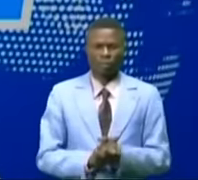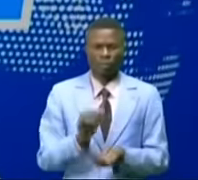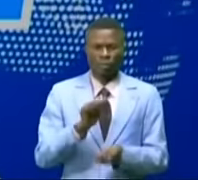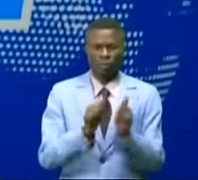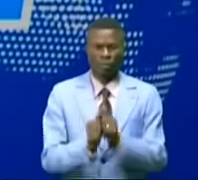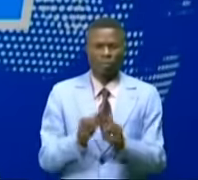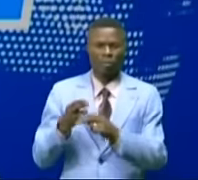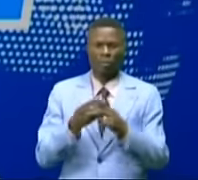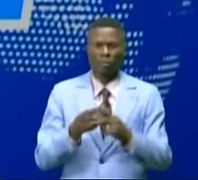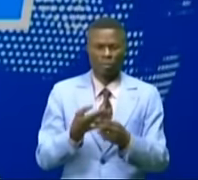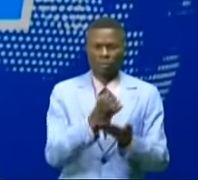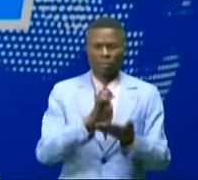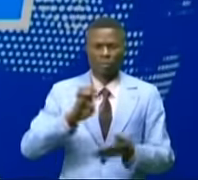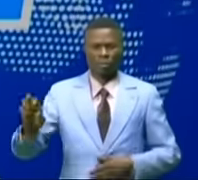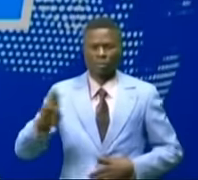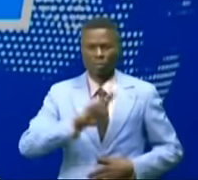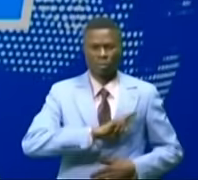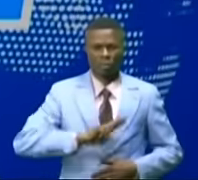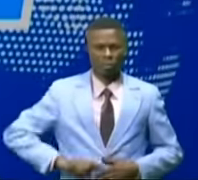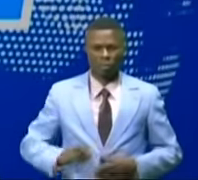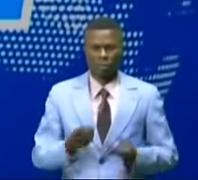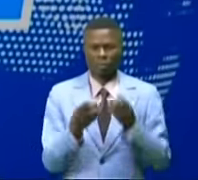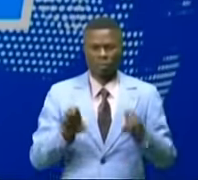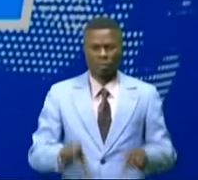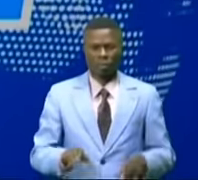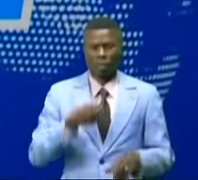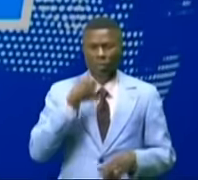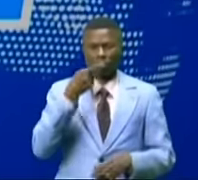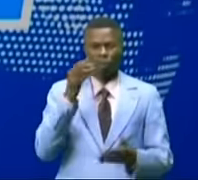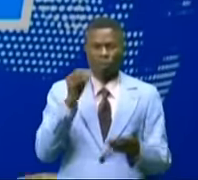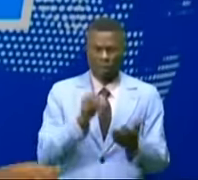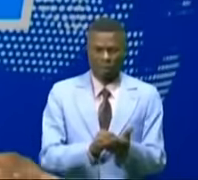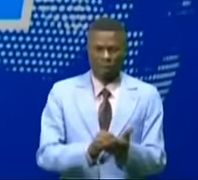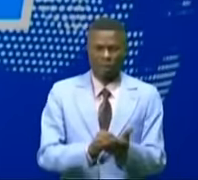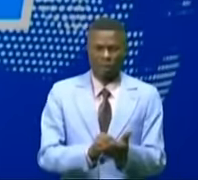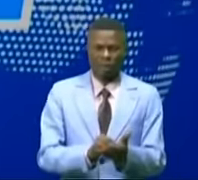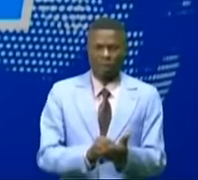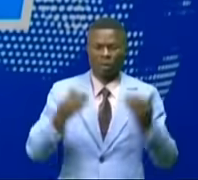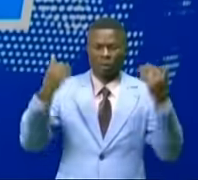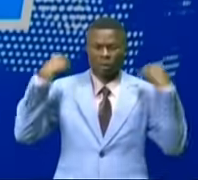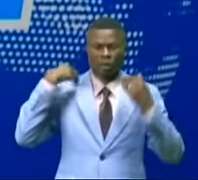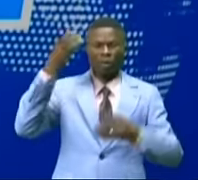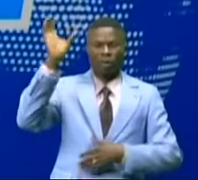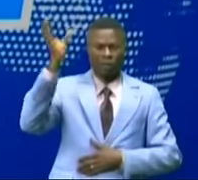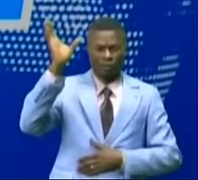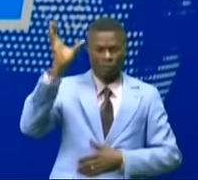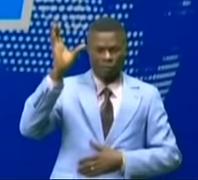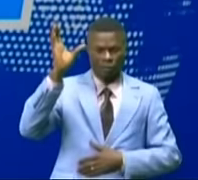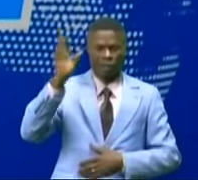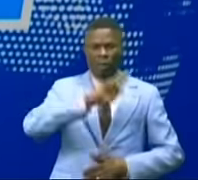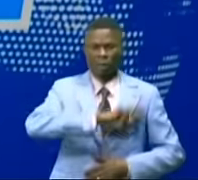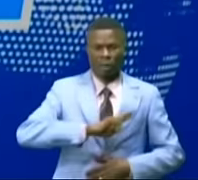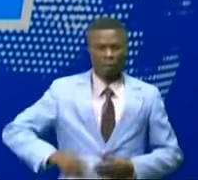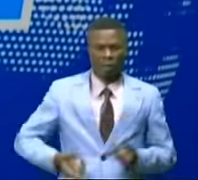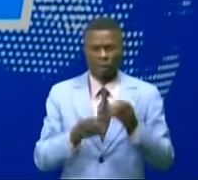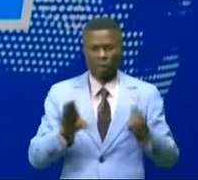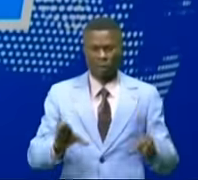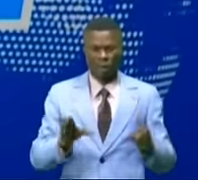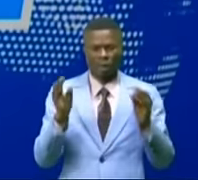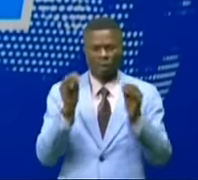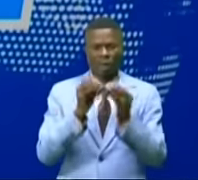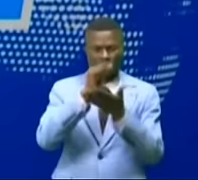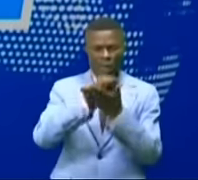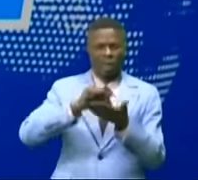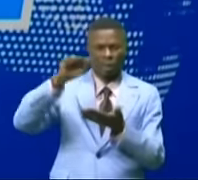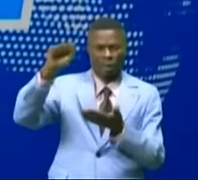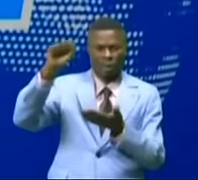Situation sécuritaire dans la partie est de la RDC, on en parle encore. Les chefs coutumiers de la RDC étaient en séminaire en